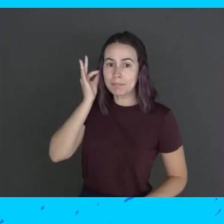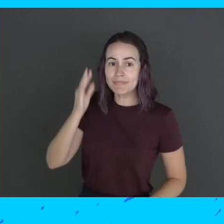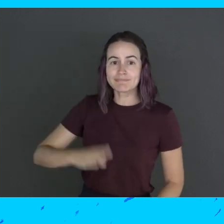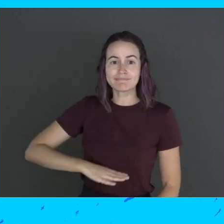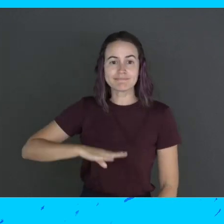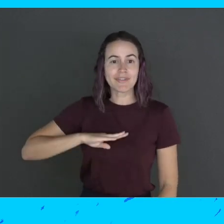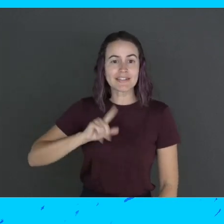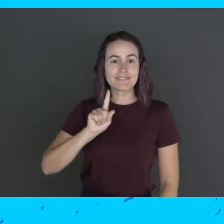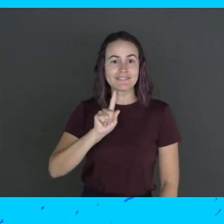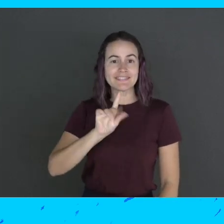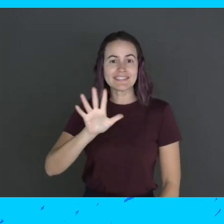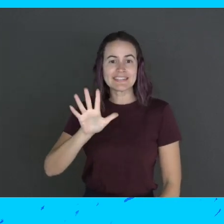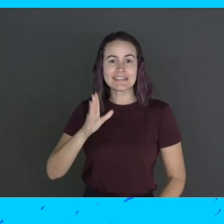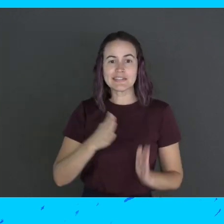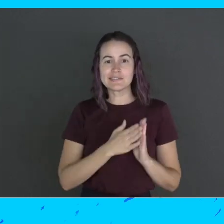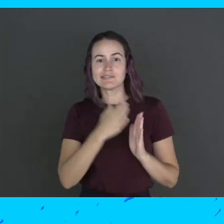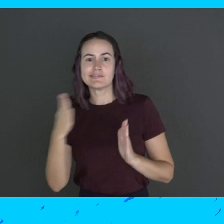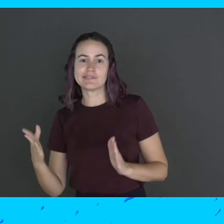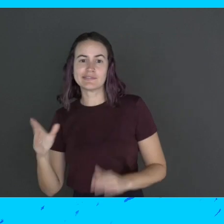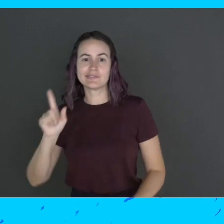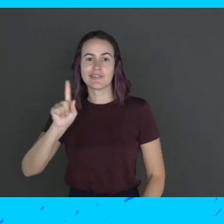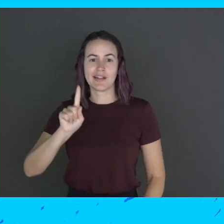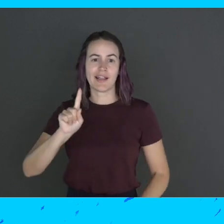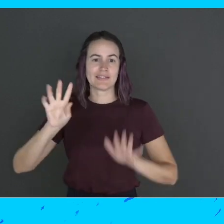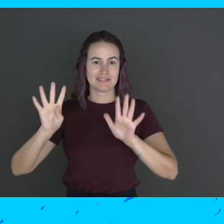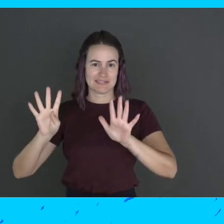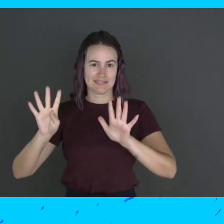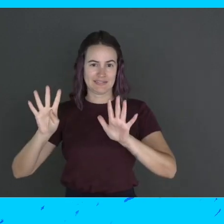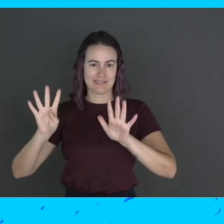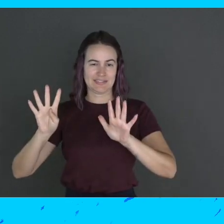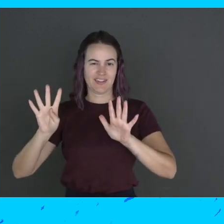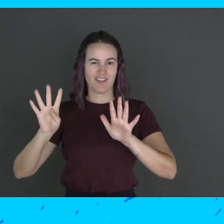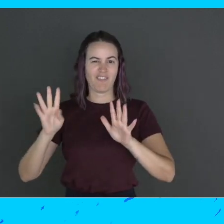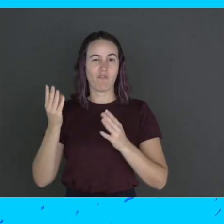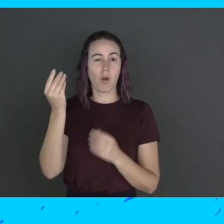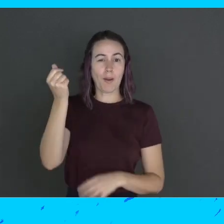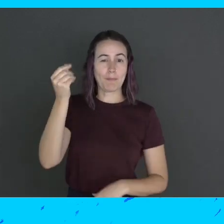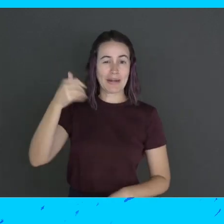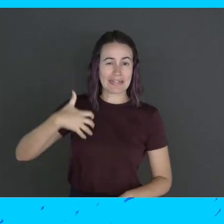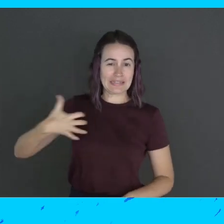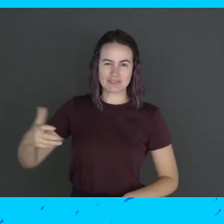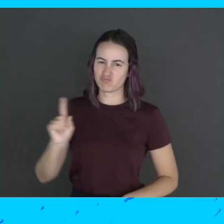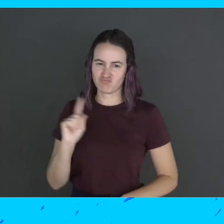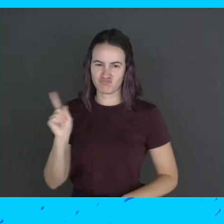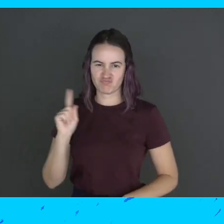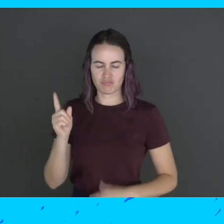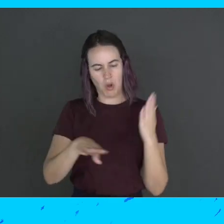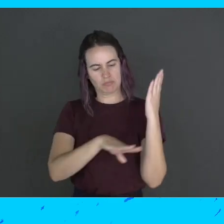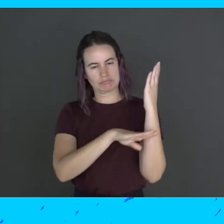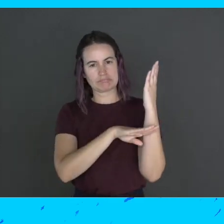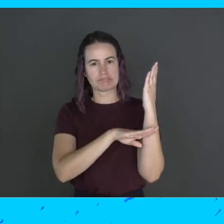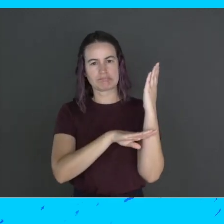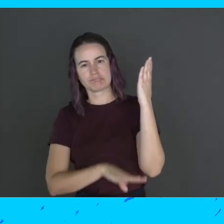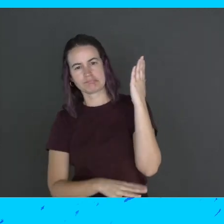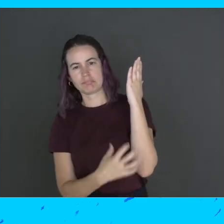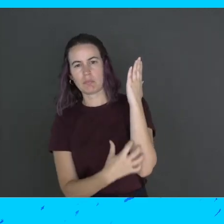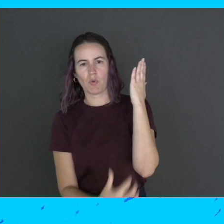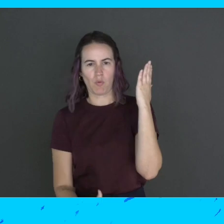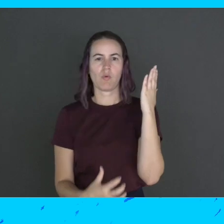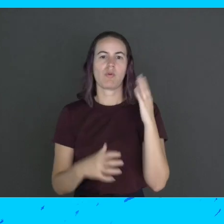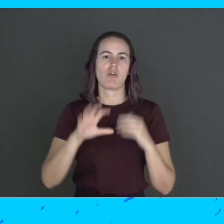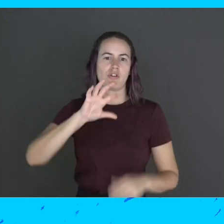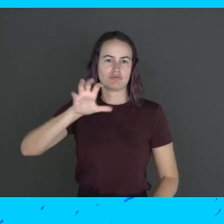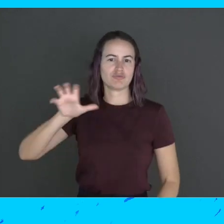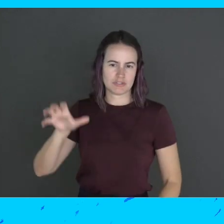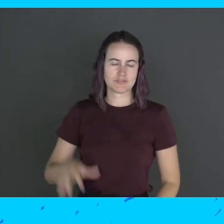Dans cette présentation, je vais vous montrer les besoins pour les services de contraception